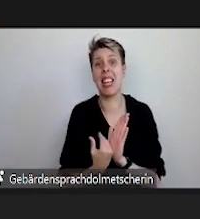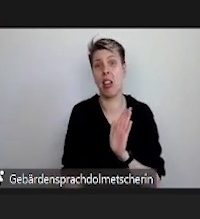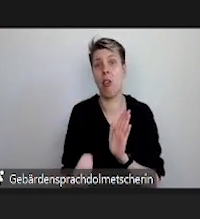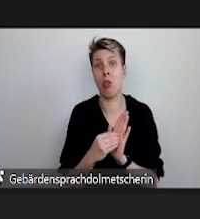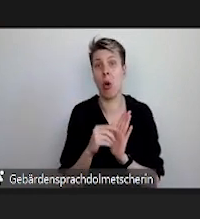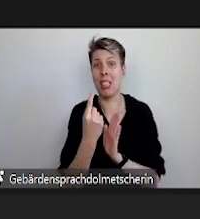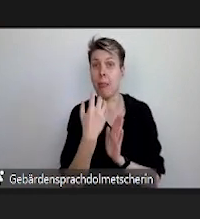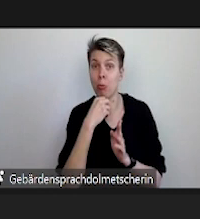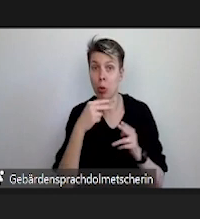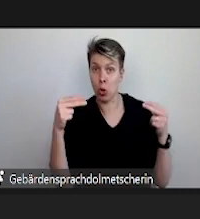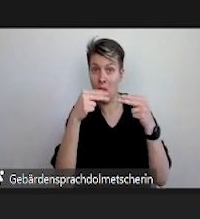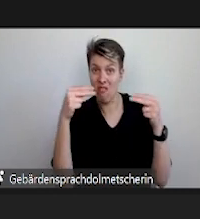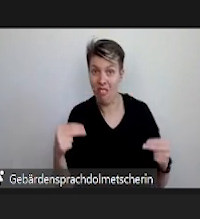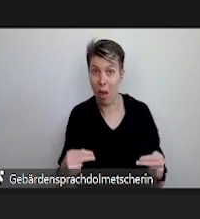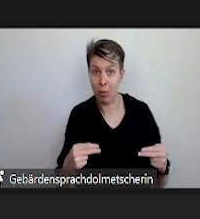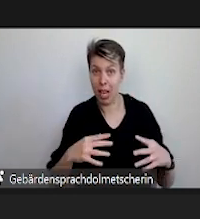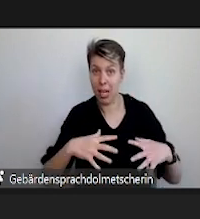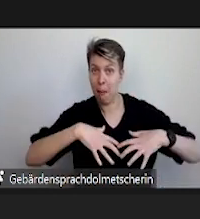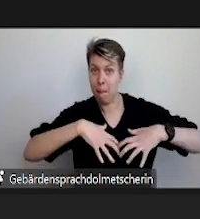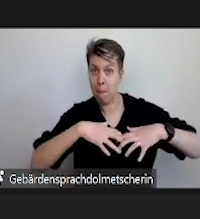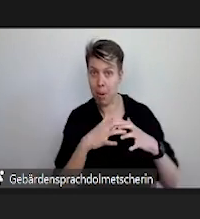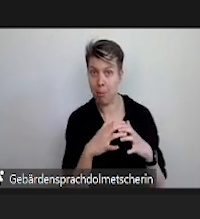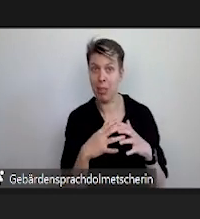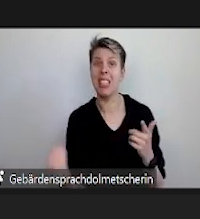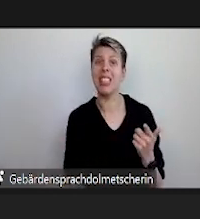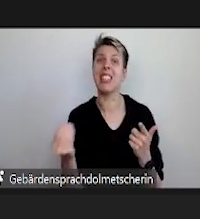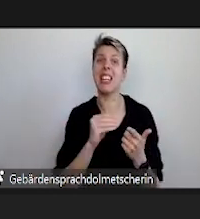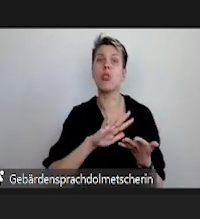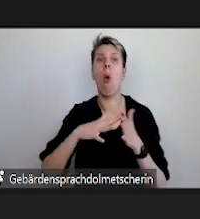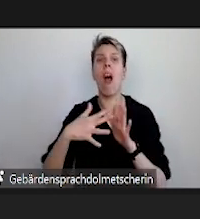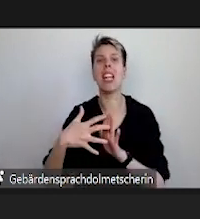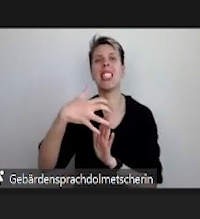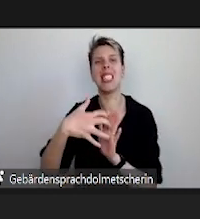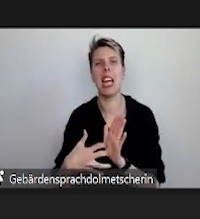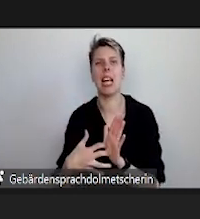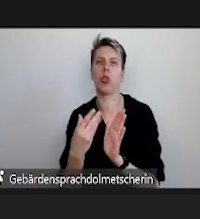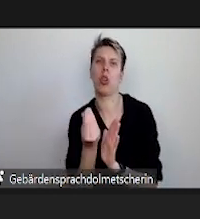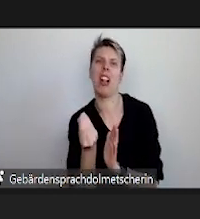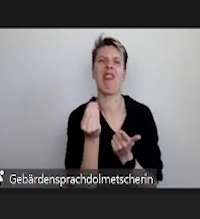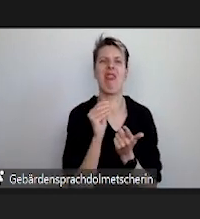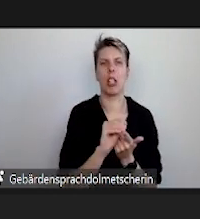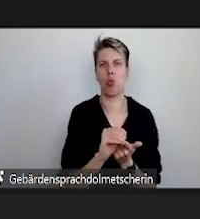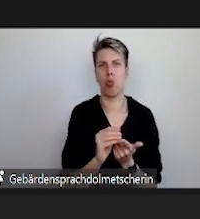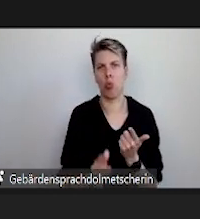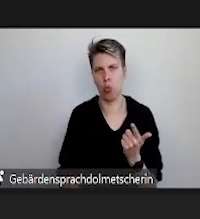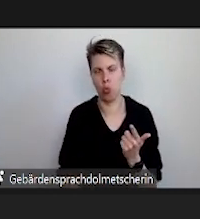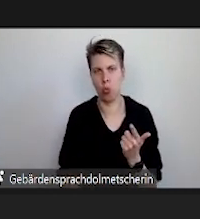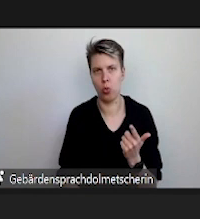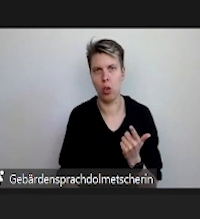Webseiten erstellen, dass Sie einen Alternativtext einstellen sollen, aber auch unserer Auffassung